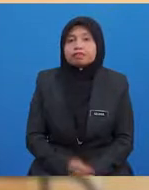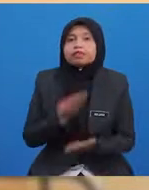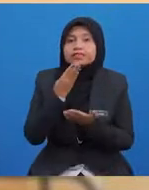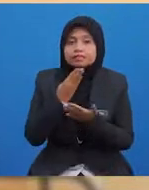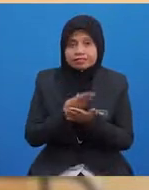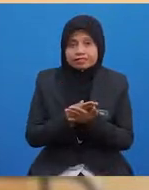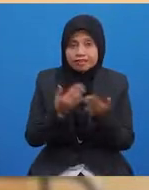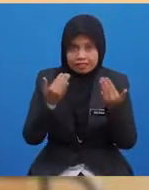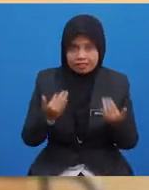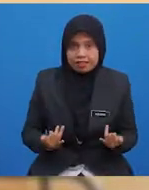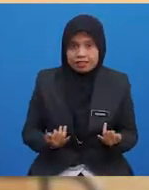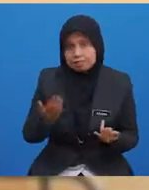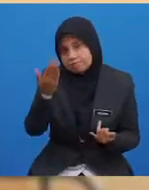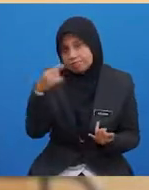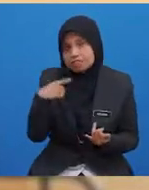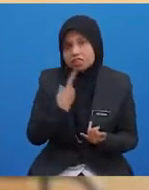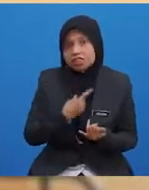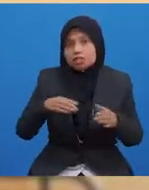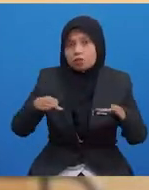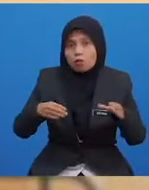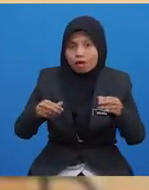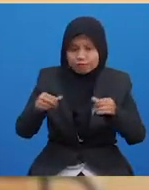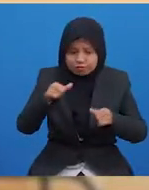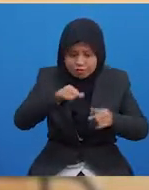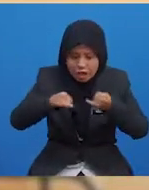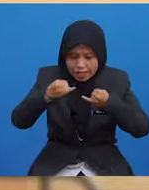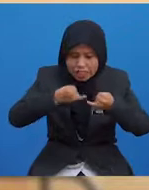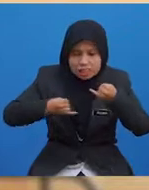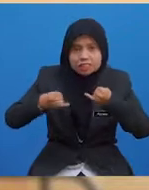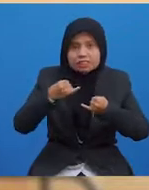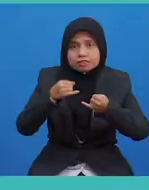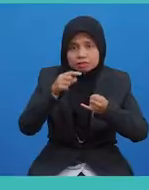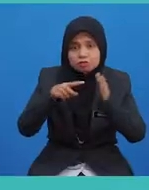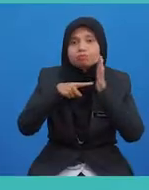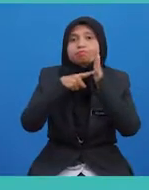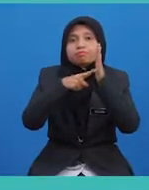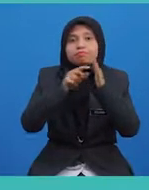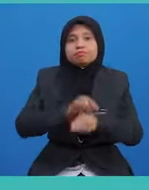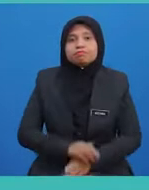Baiklah, sekarang mari kita buat analisis data dalam jadual yang dipaparkan.